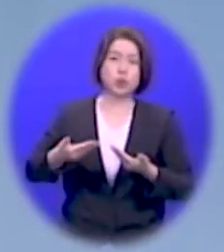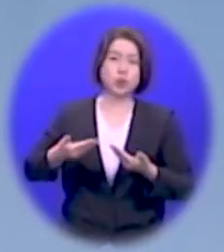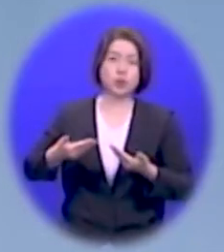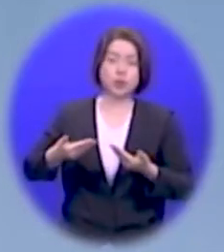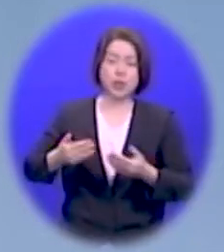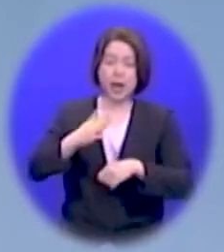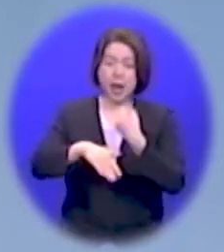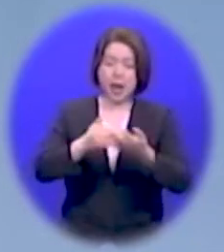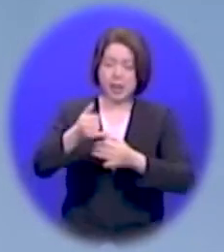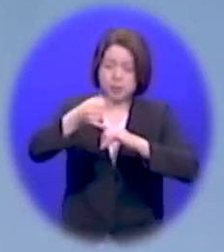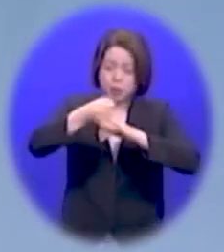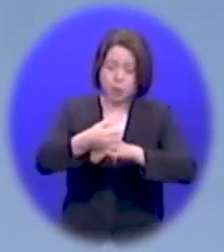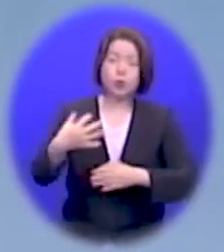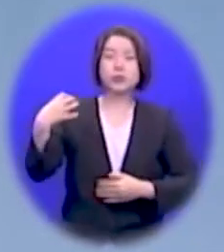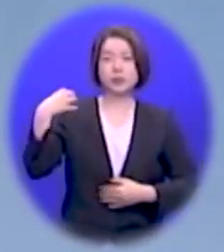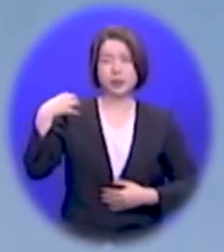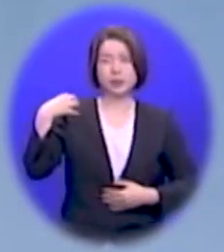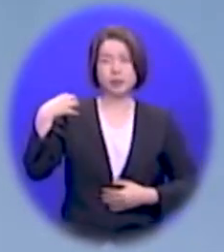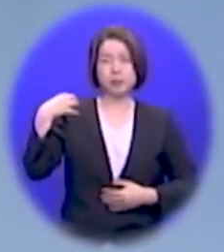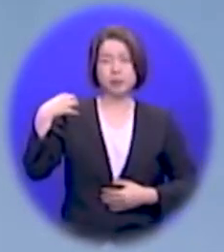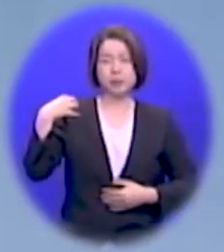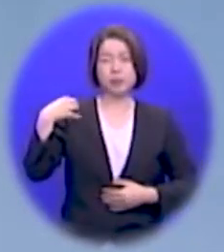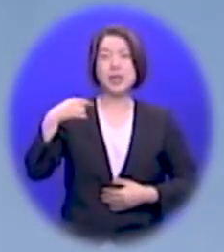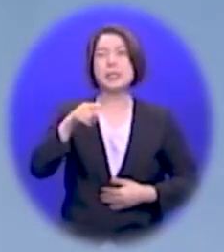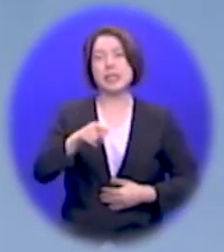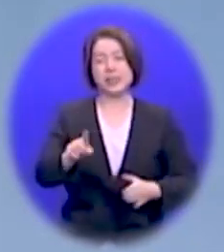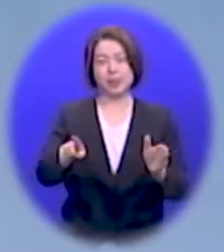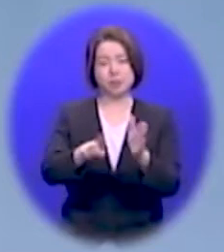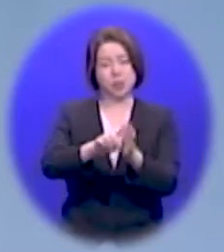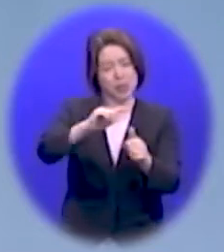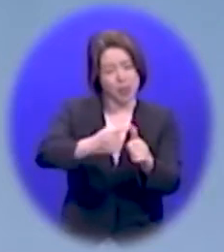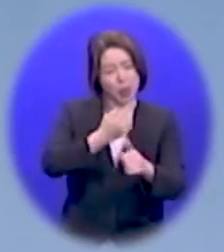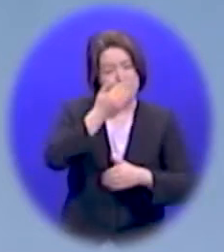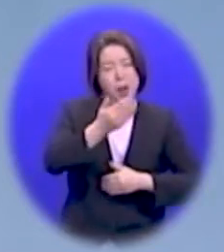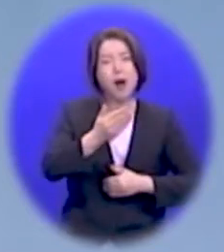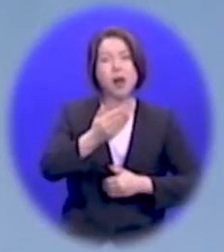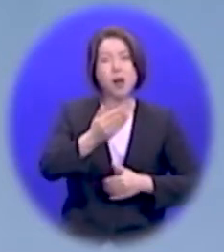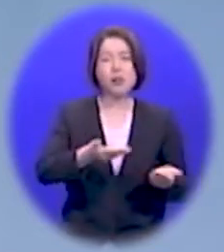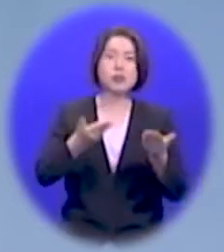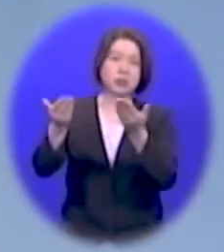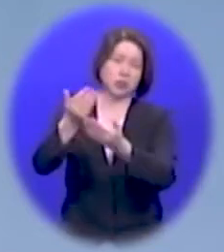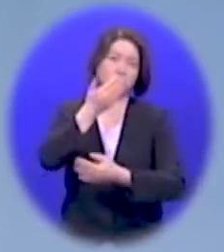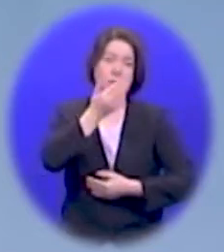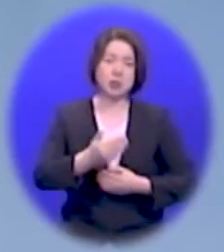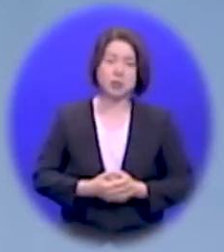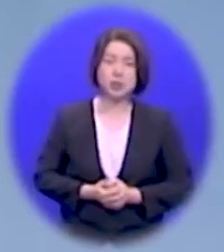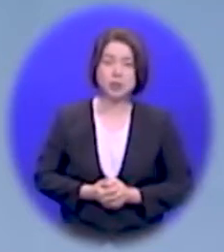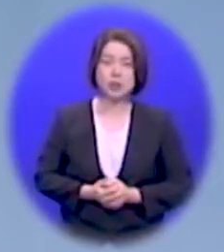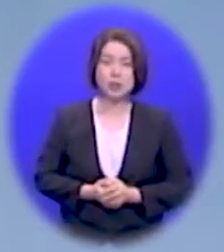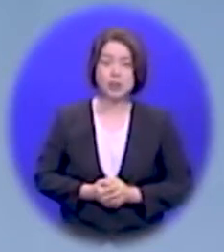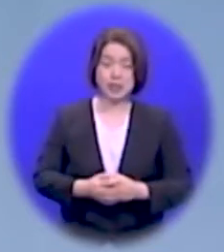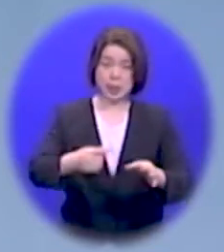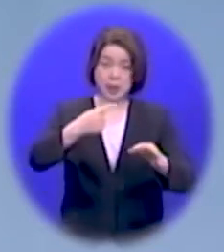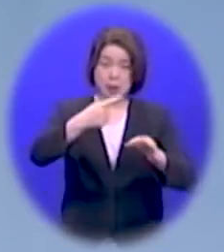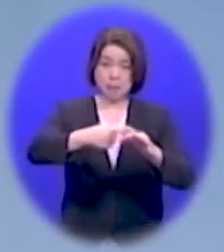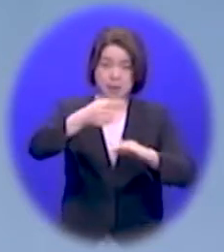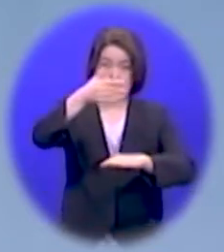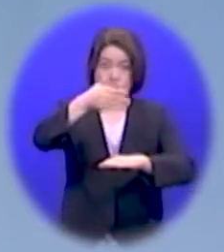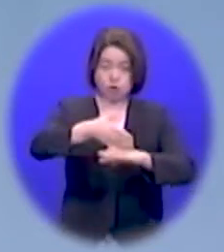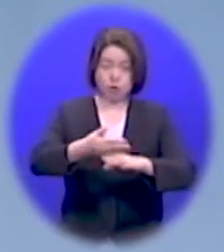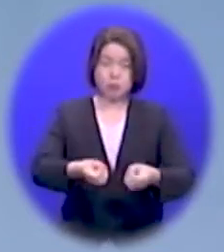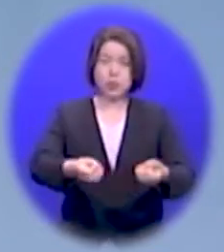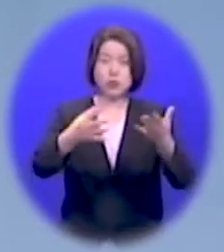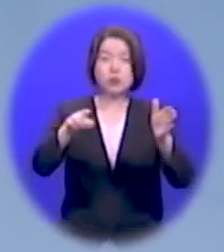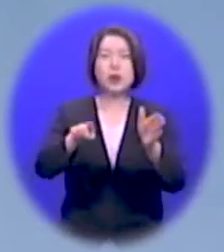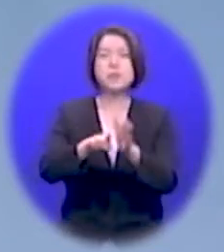반드시 책임진다 믿어 져야 할 수 있는 거죠 그래서 아 맥주 감사를 믿음의